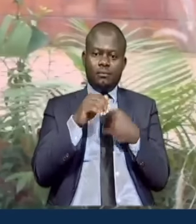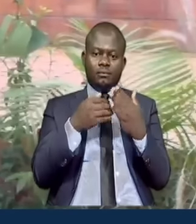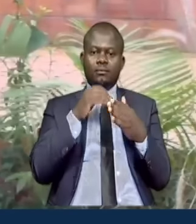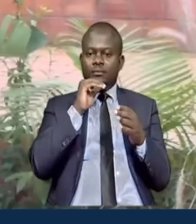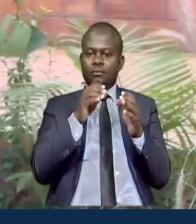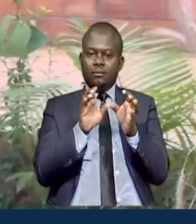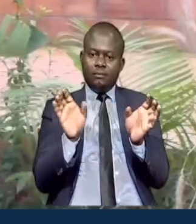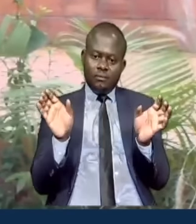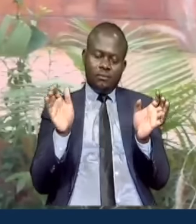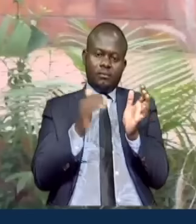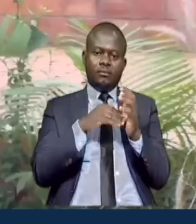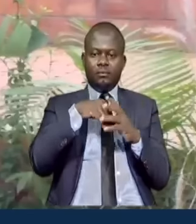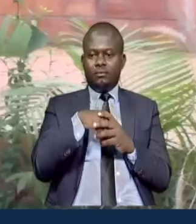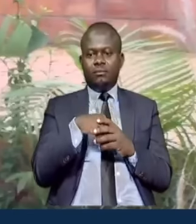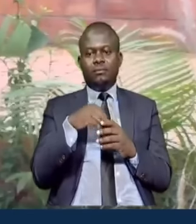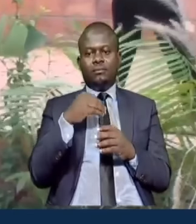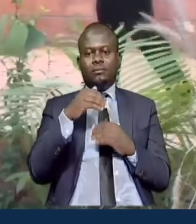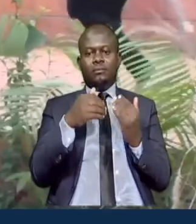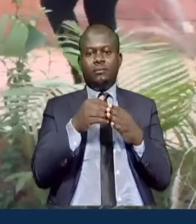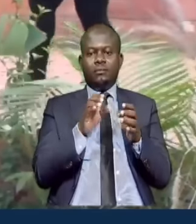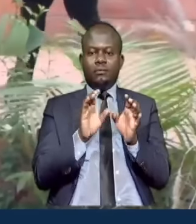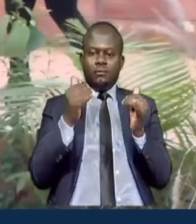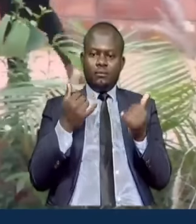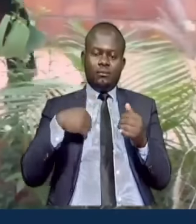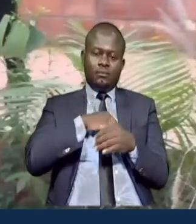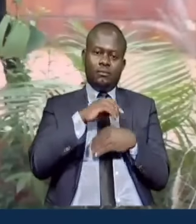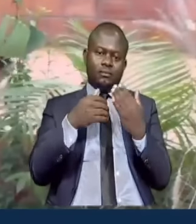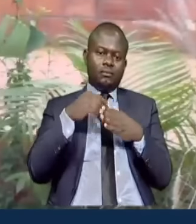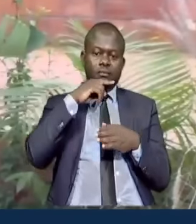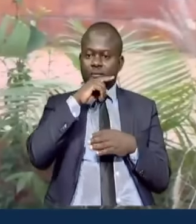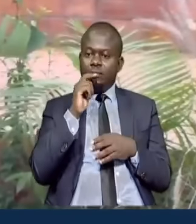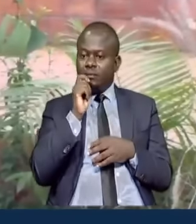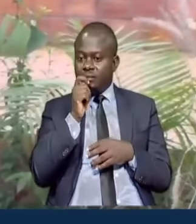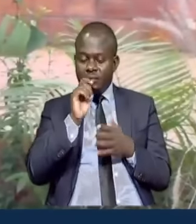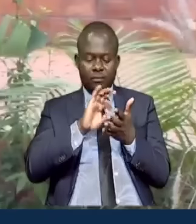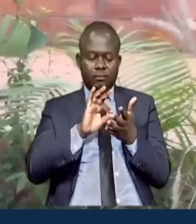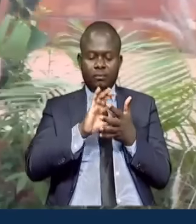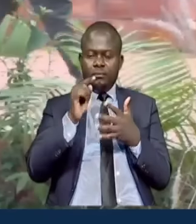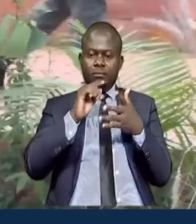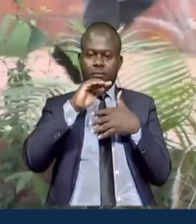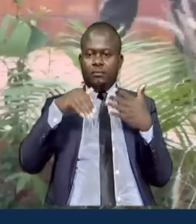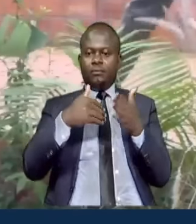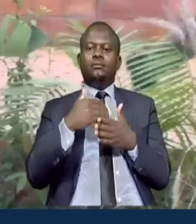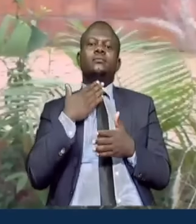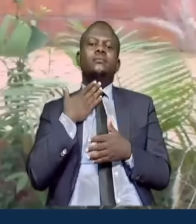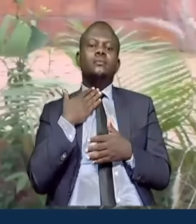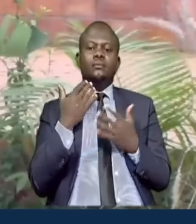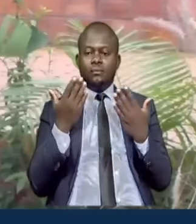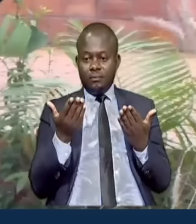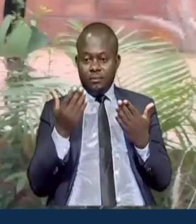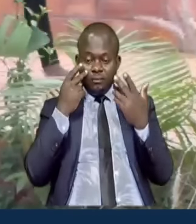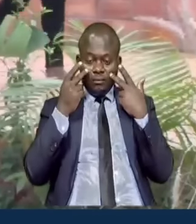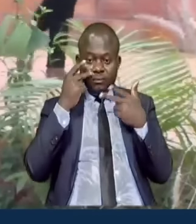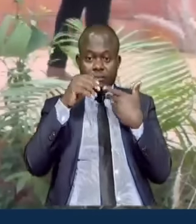itavangura, itari mu macakubiri. Ubu ngubu hari social media yandika ibintu ishatse byose, usanga